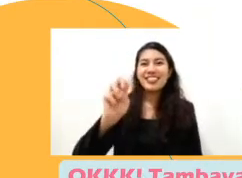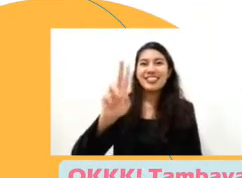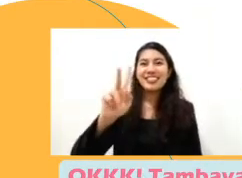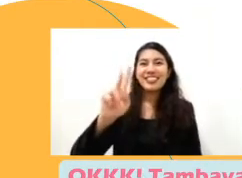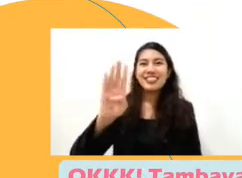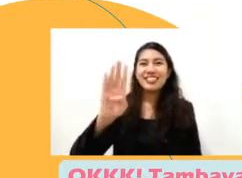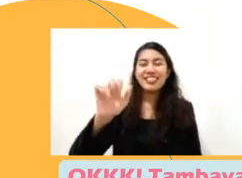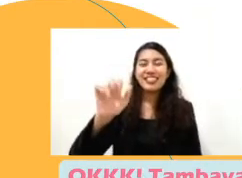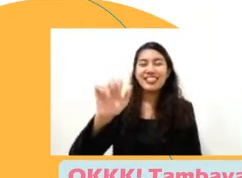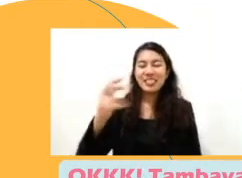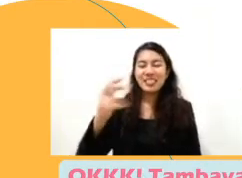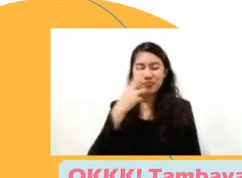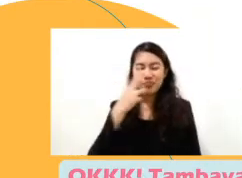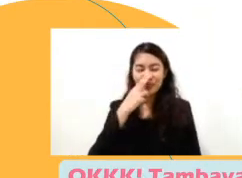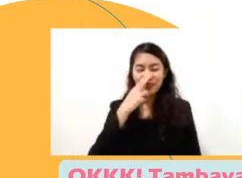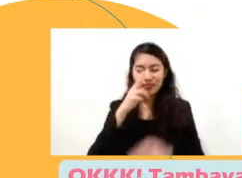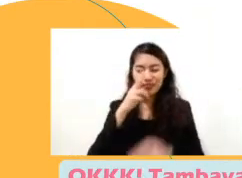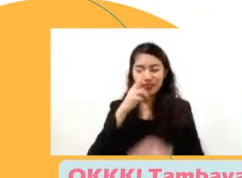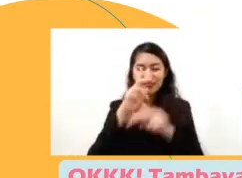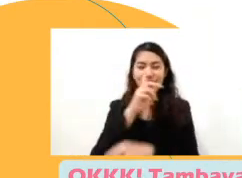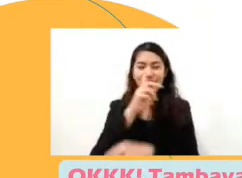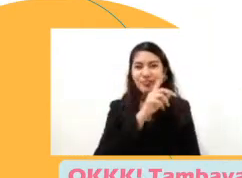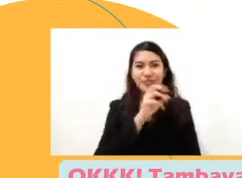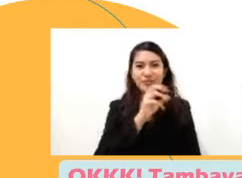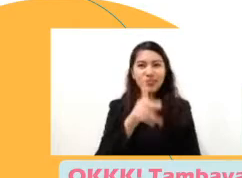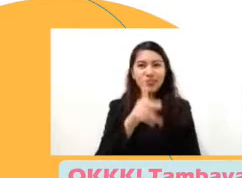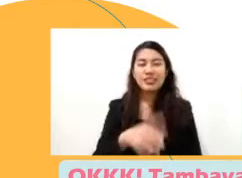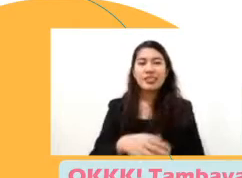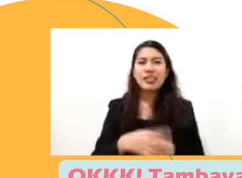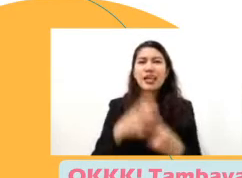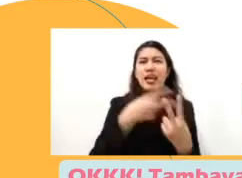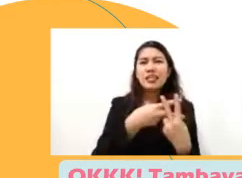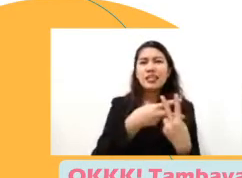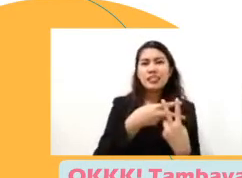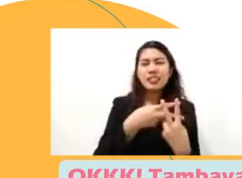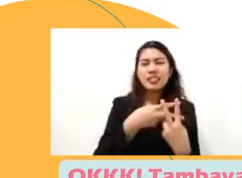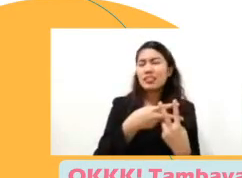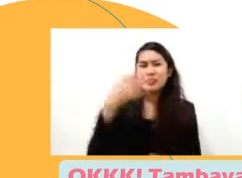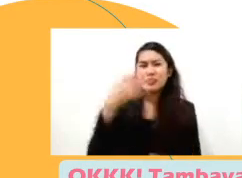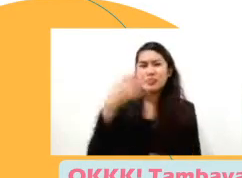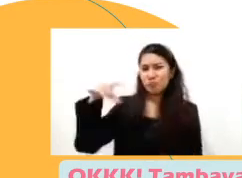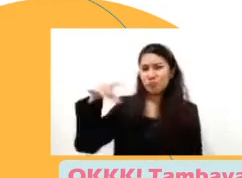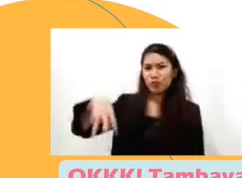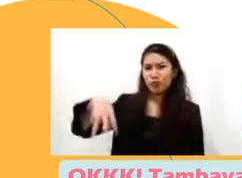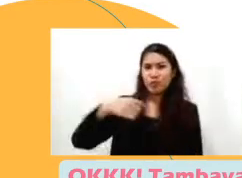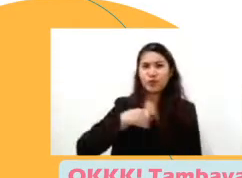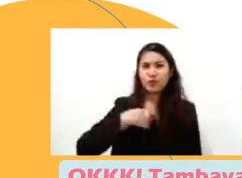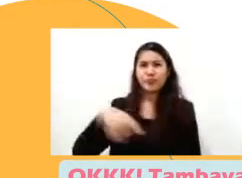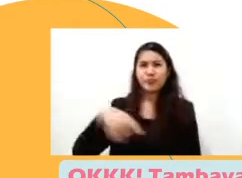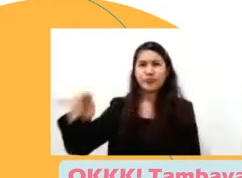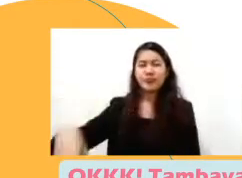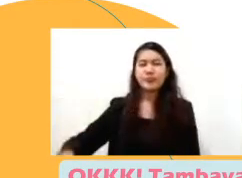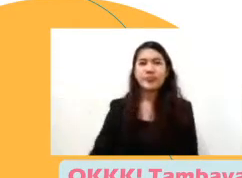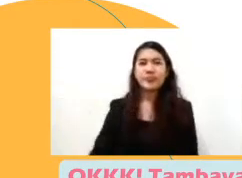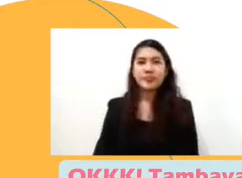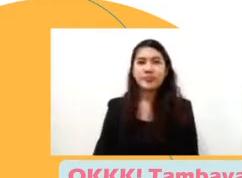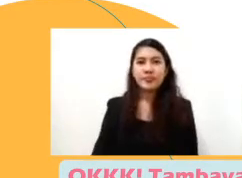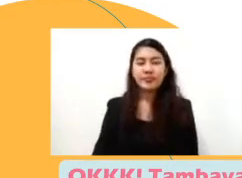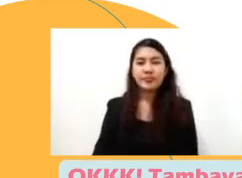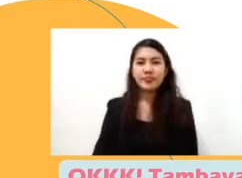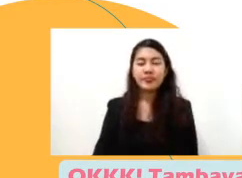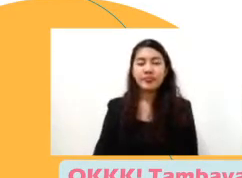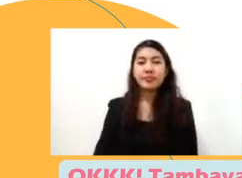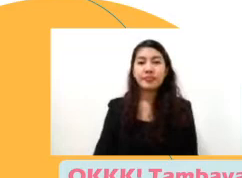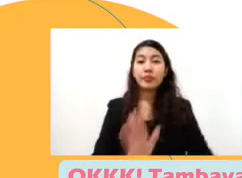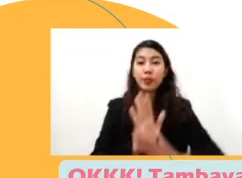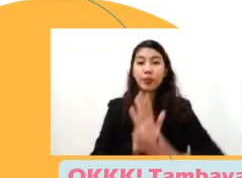Okay. Hashtag, hindi ako magaling mag-hashtag tulog eh. Tinig. Musika liriko.